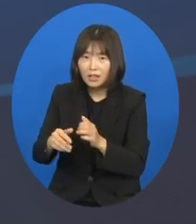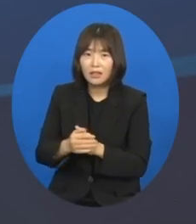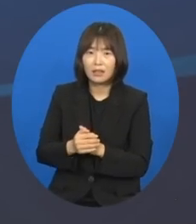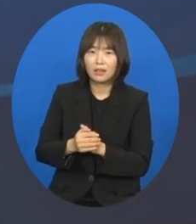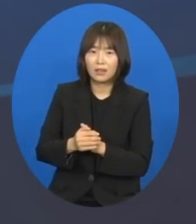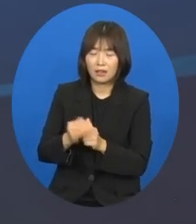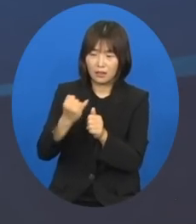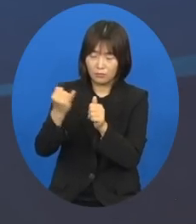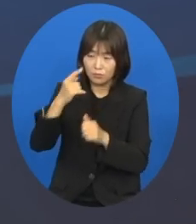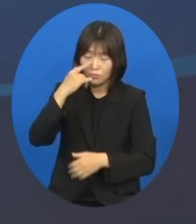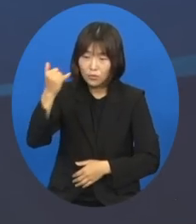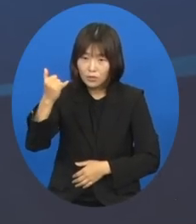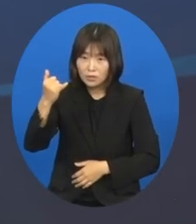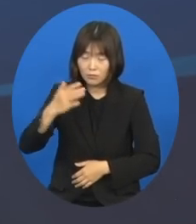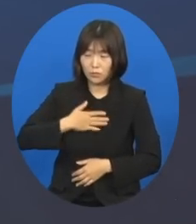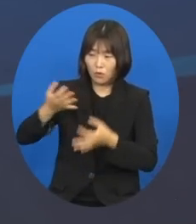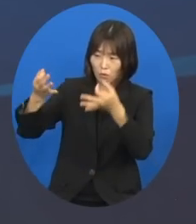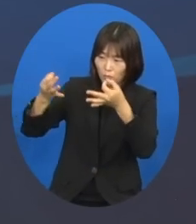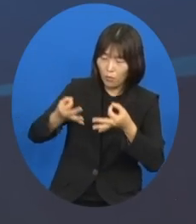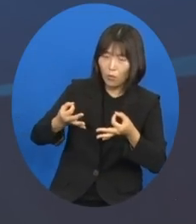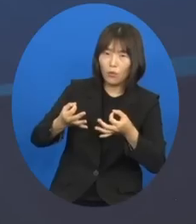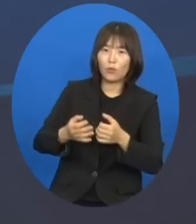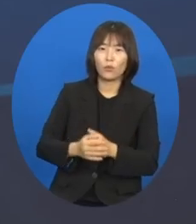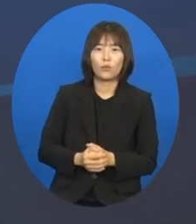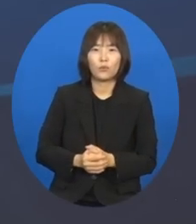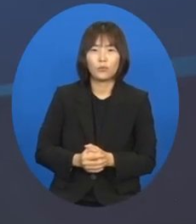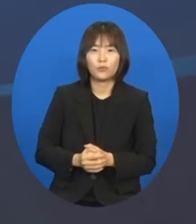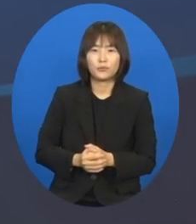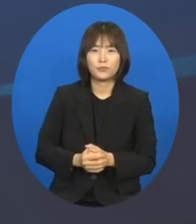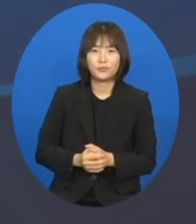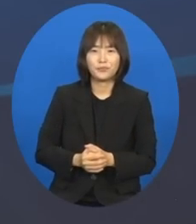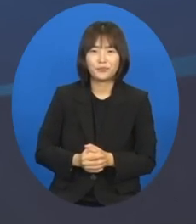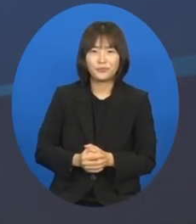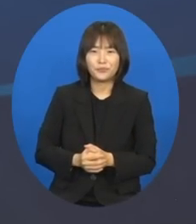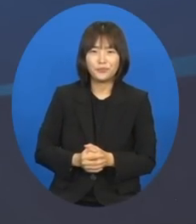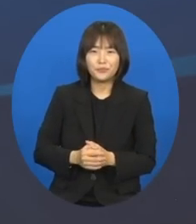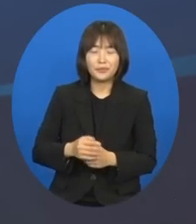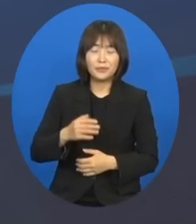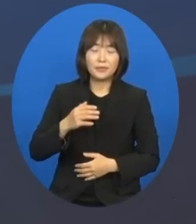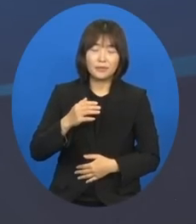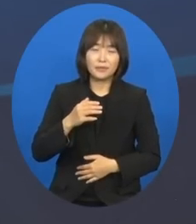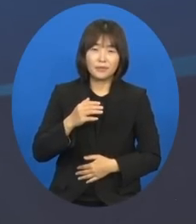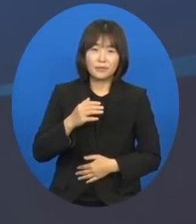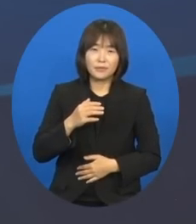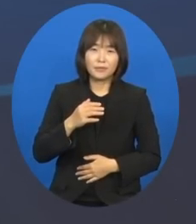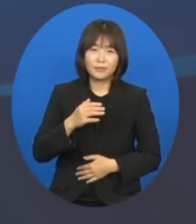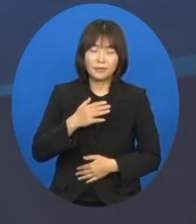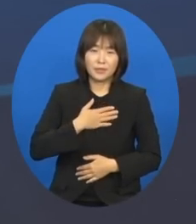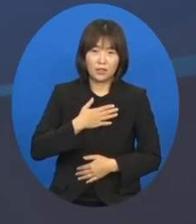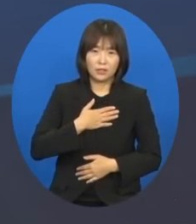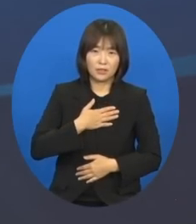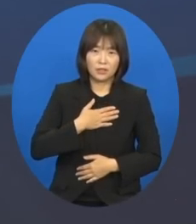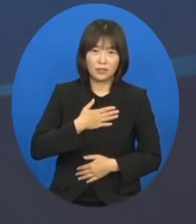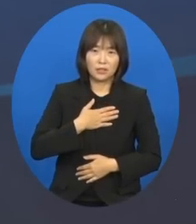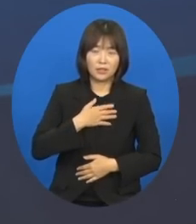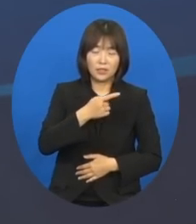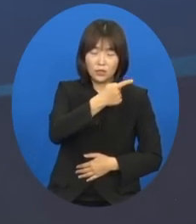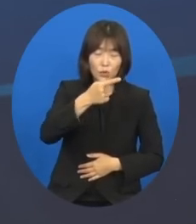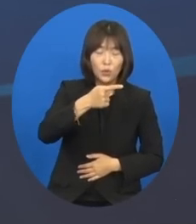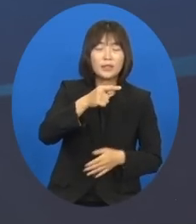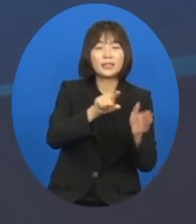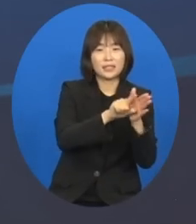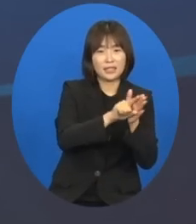제가 예수님을 안 믿는 집안에서 제가 일대로 믿었는데 권사님 대대로 믿는 집안에서 아무리 주의 종이라고